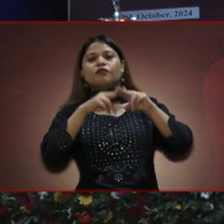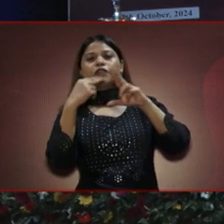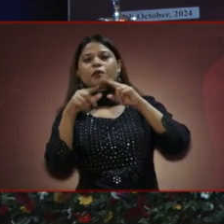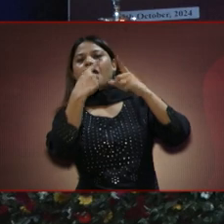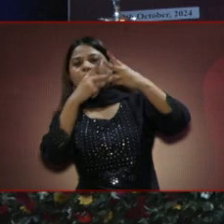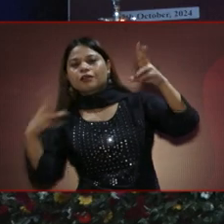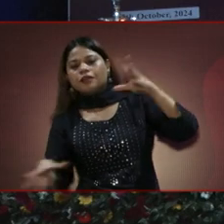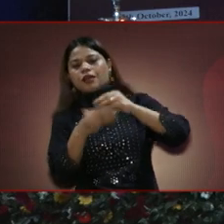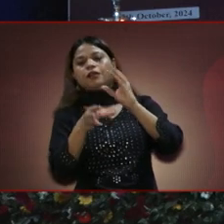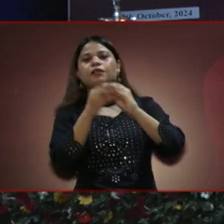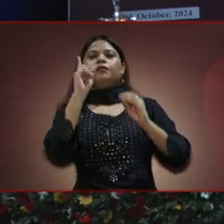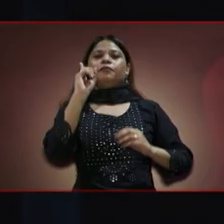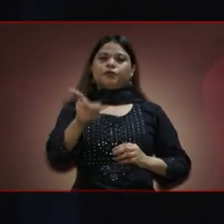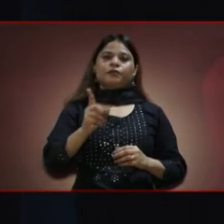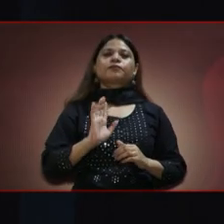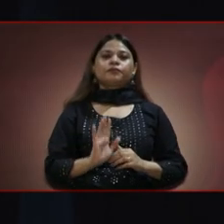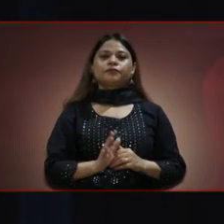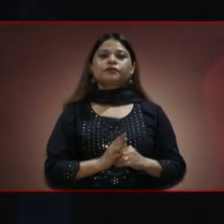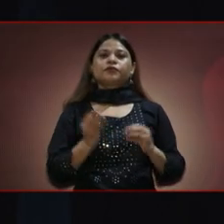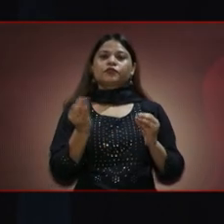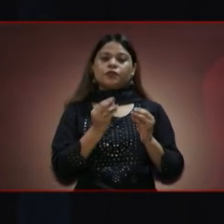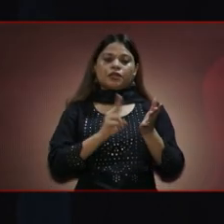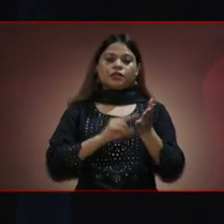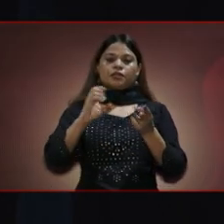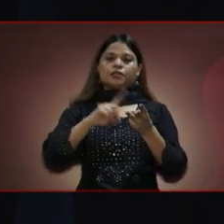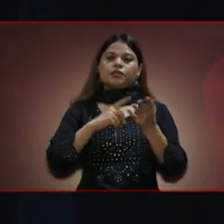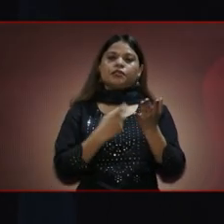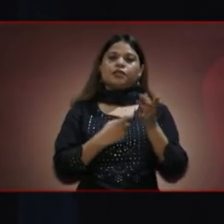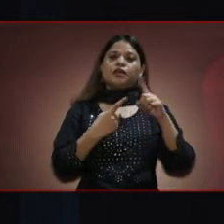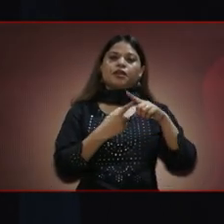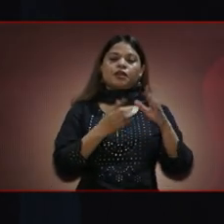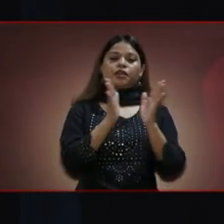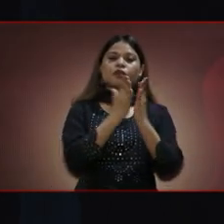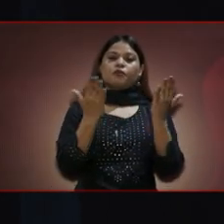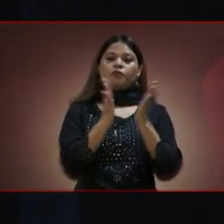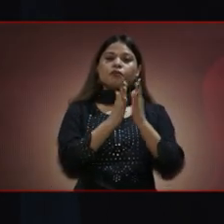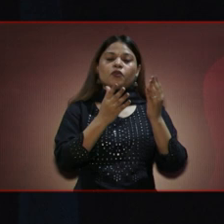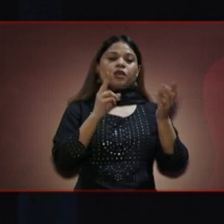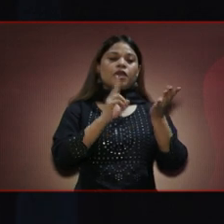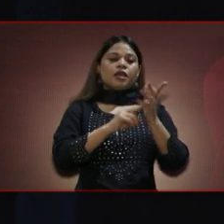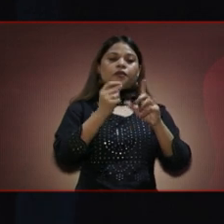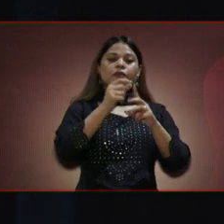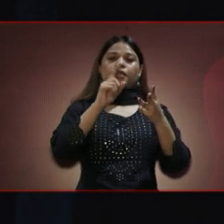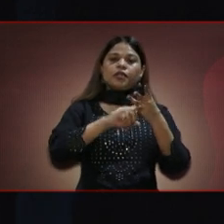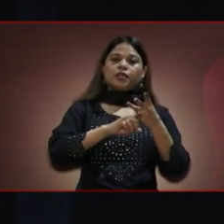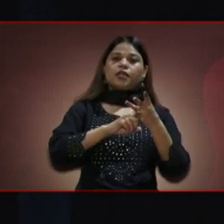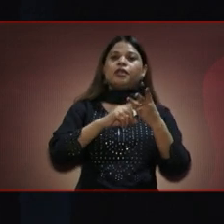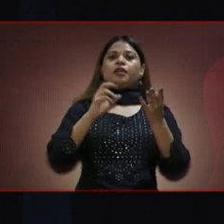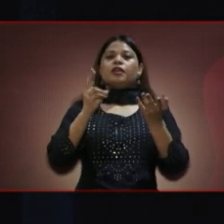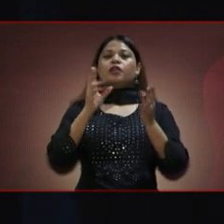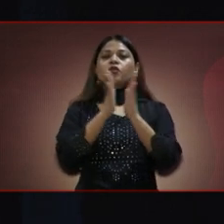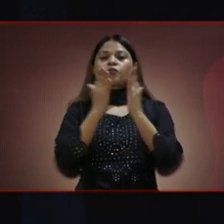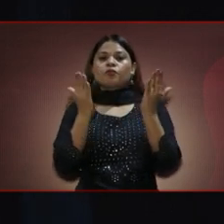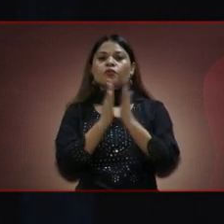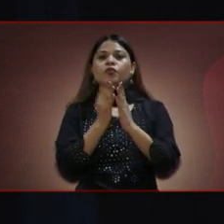है। और धीरे धीरे एनसीईआरटी की किताब NEP के बाद उत्तर प्रदेश जैसी सरकार एनसीईआरटी की किताब को